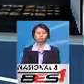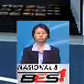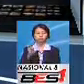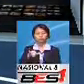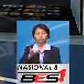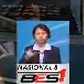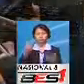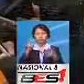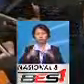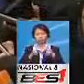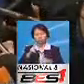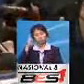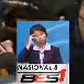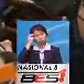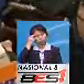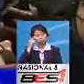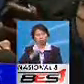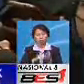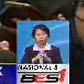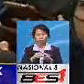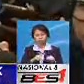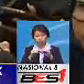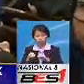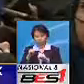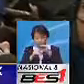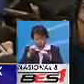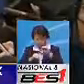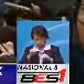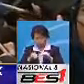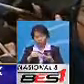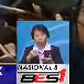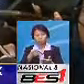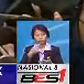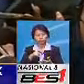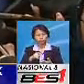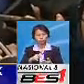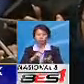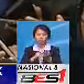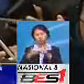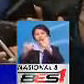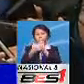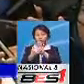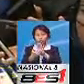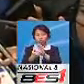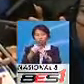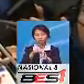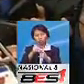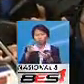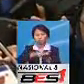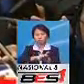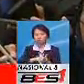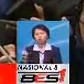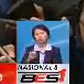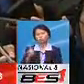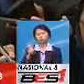banyak orang salah faham seolah-olah pindaan itu nanti hanya sekadar bercerita soal penyekatan ataupun pendaftaran actually that is